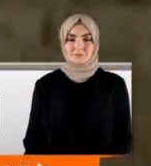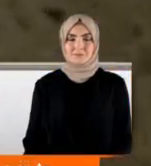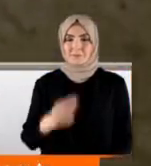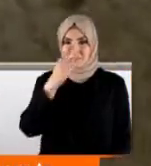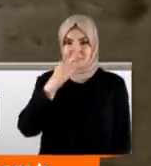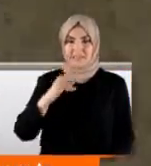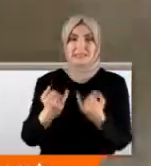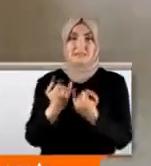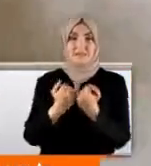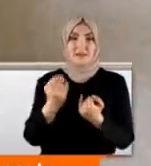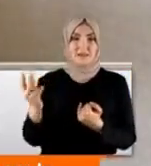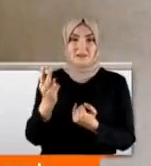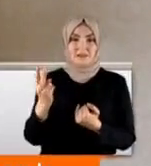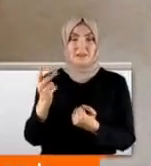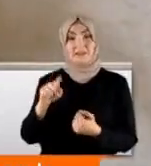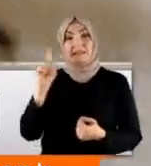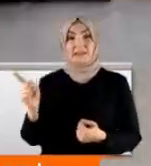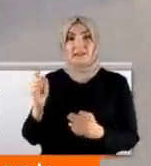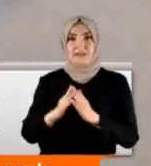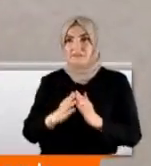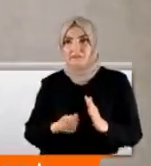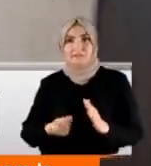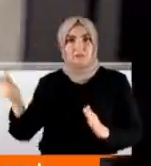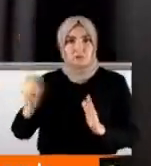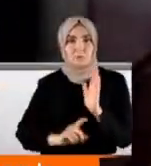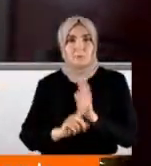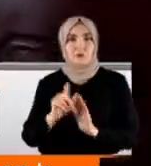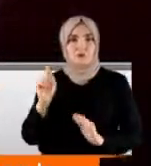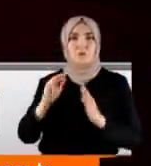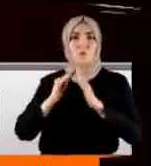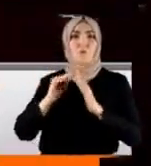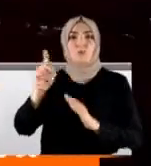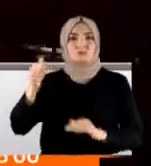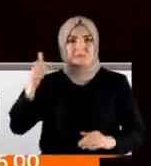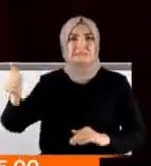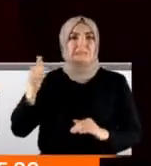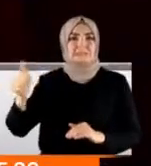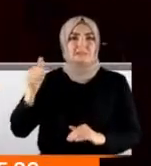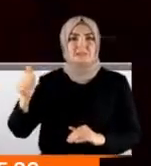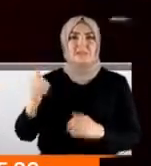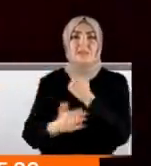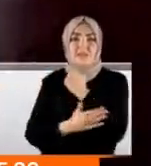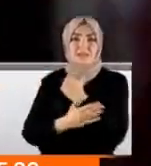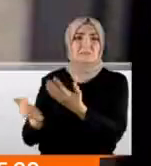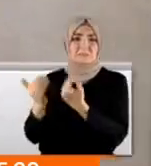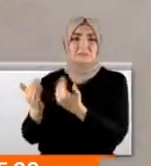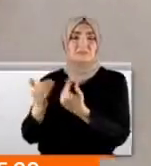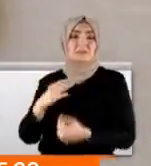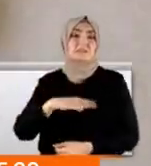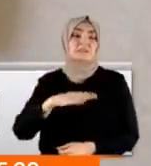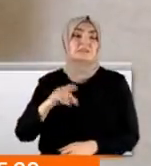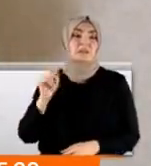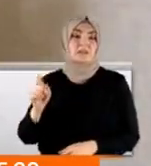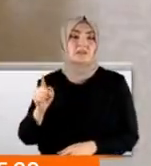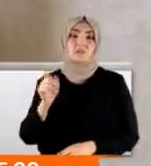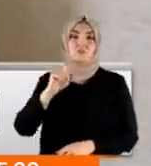İkiz kardeşlerden diğeri evden kaçmayı başarmıştı. Komşuların ziline bastı. Defalarca yardım istedi. Olayın şüphelisi çocuk